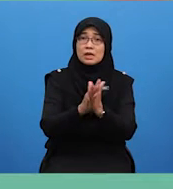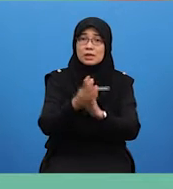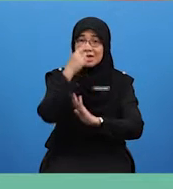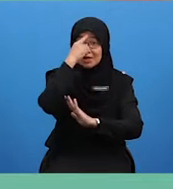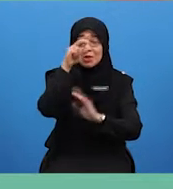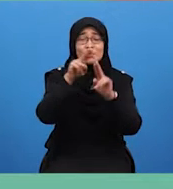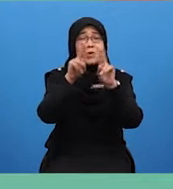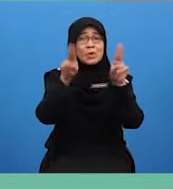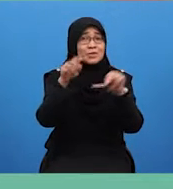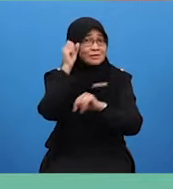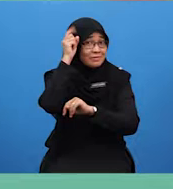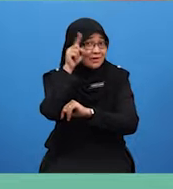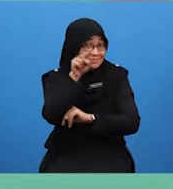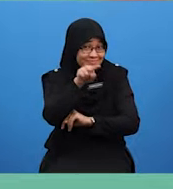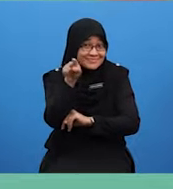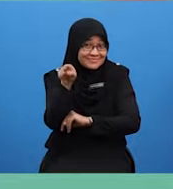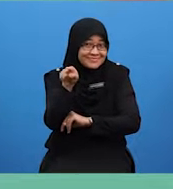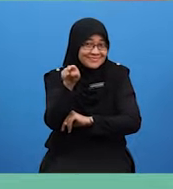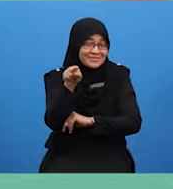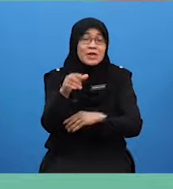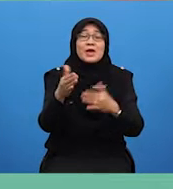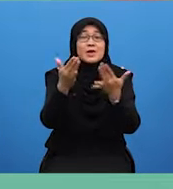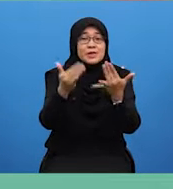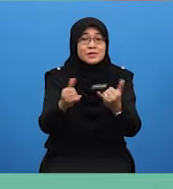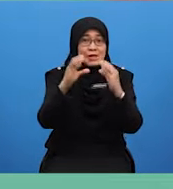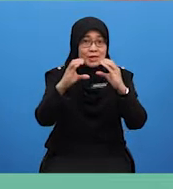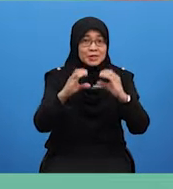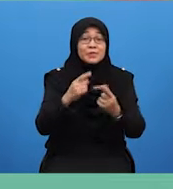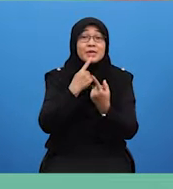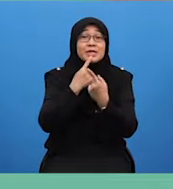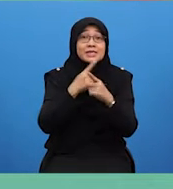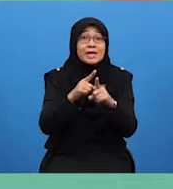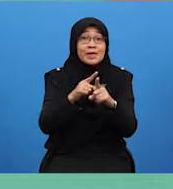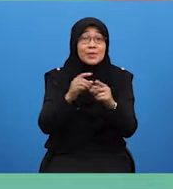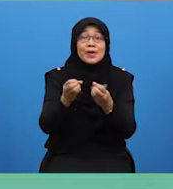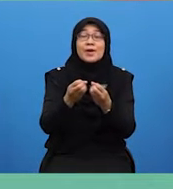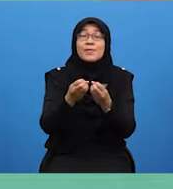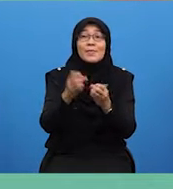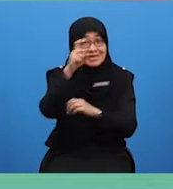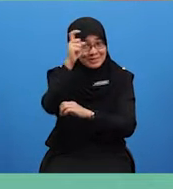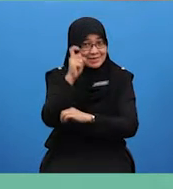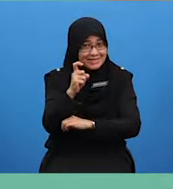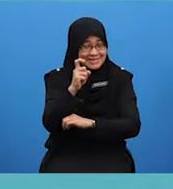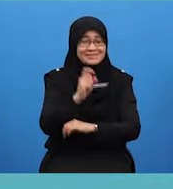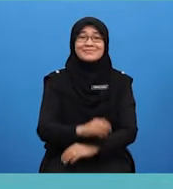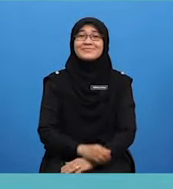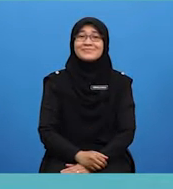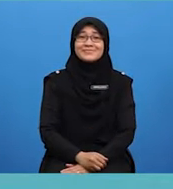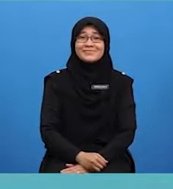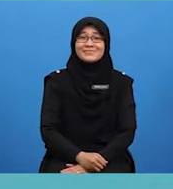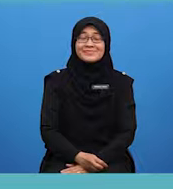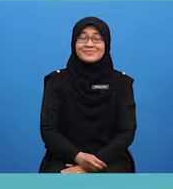Untuk menguji kefahaman murid-murid, mari kita cuba menjawab beberapa soalan.